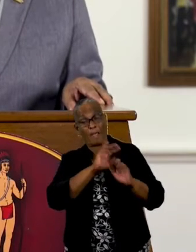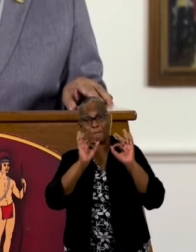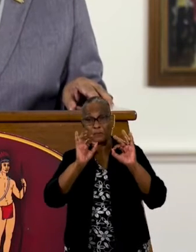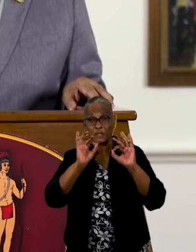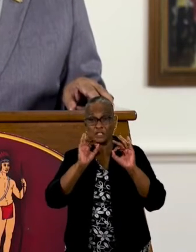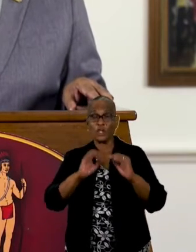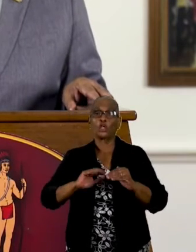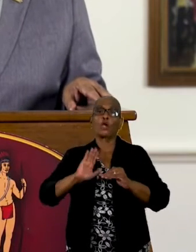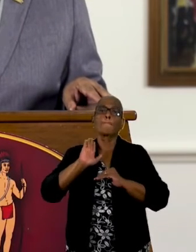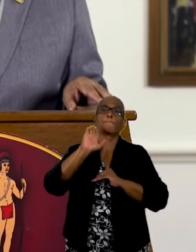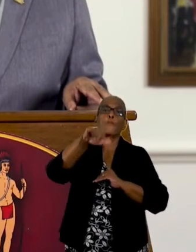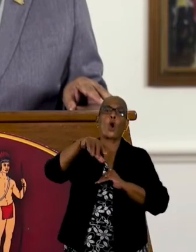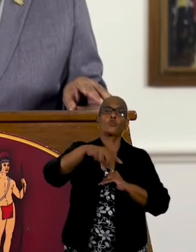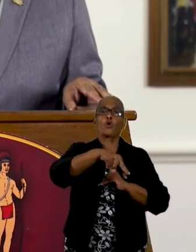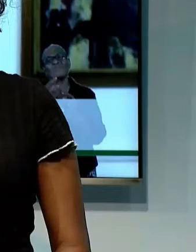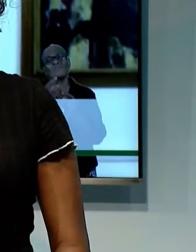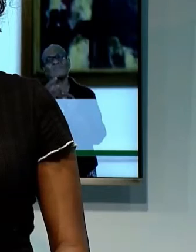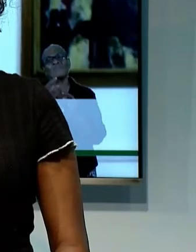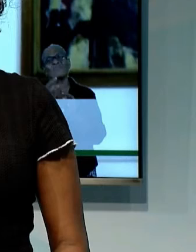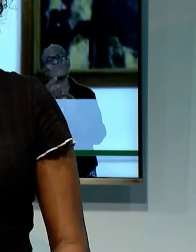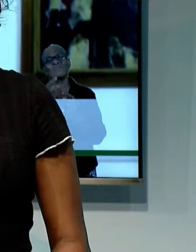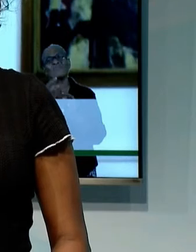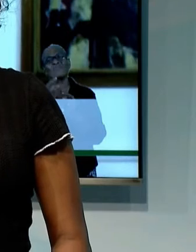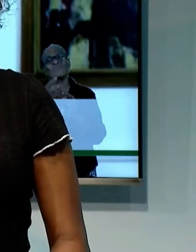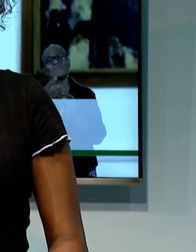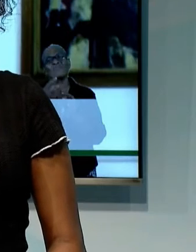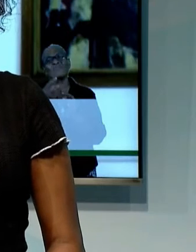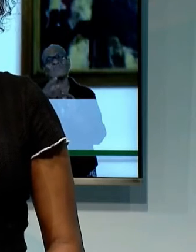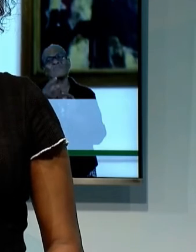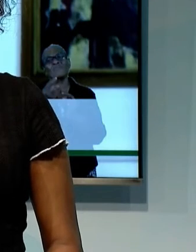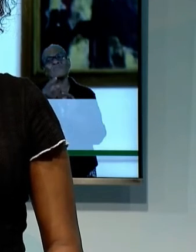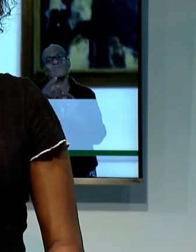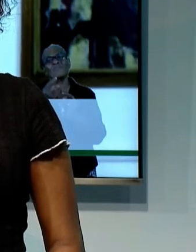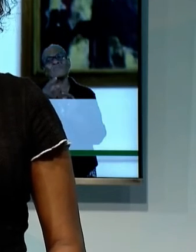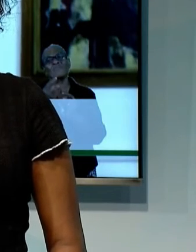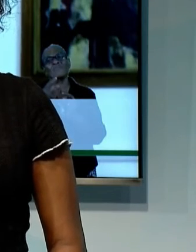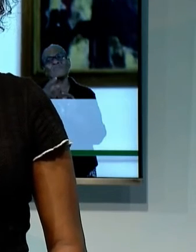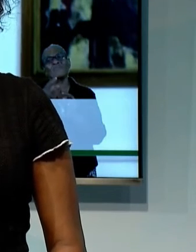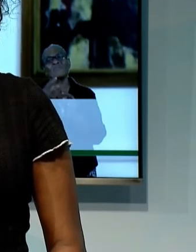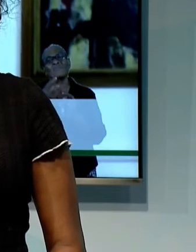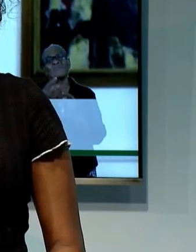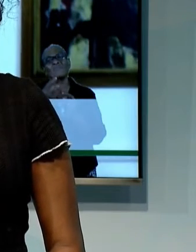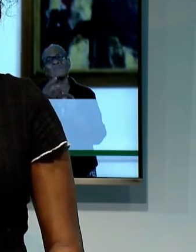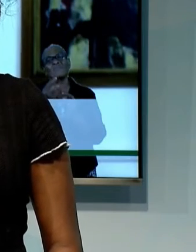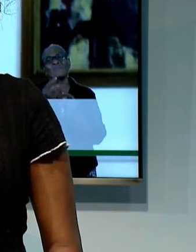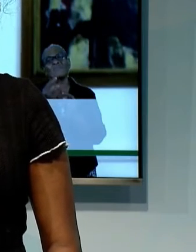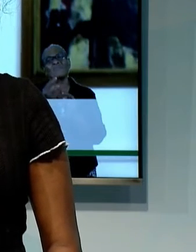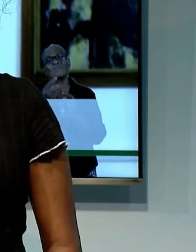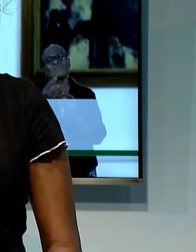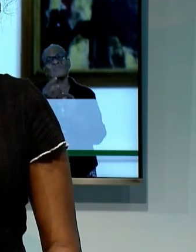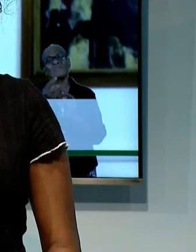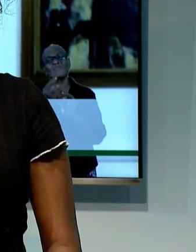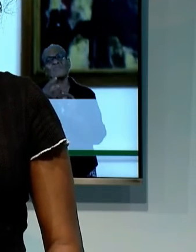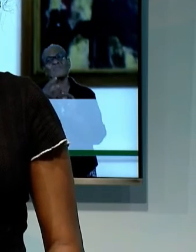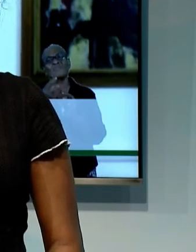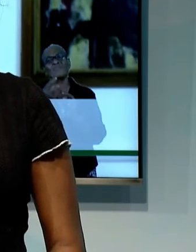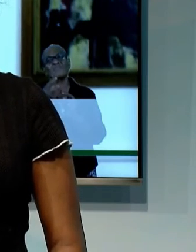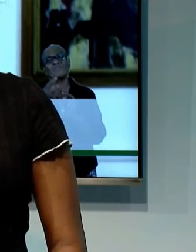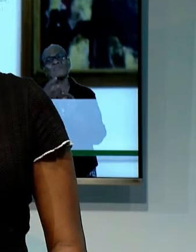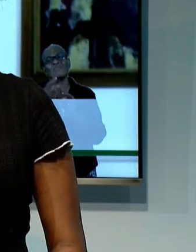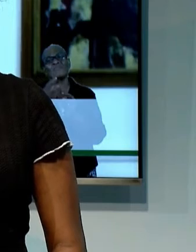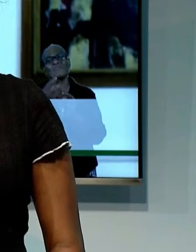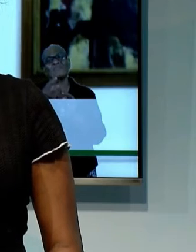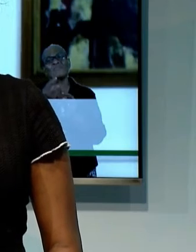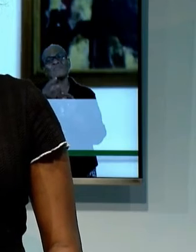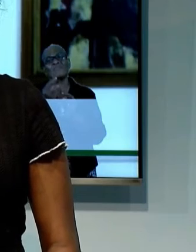betreden van openbare ruimte. Santokie benadrukt dat het aantal besmettingen zodanig is toegenomen dat de